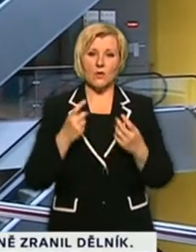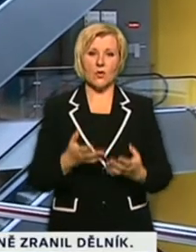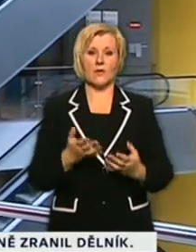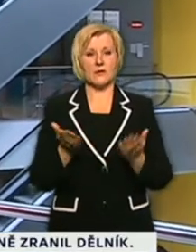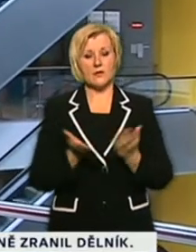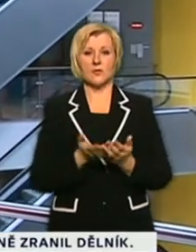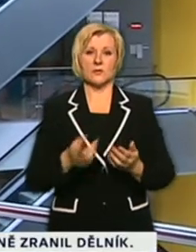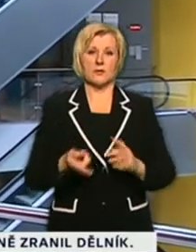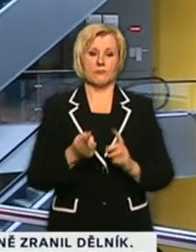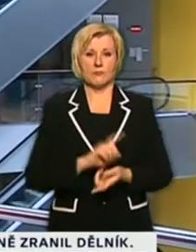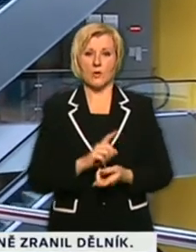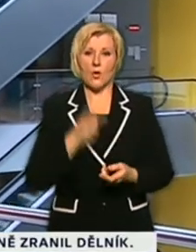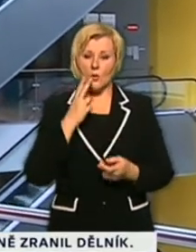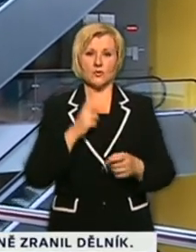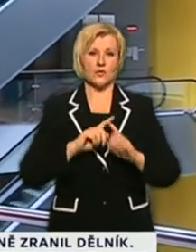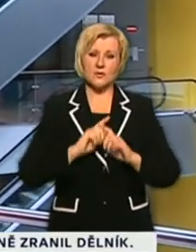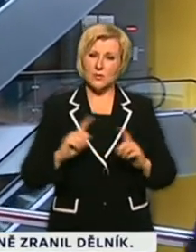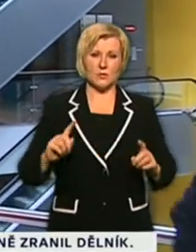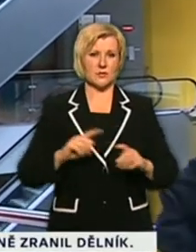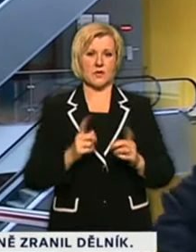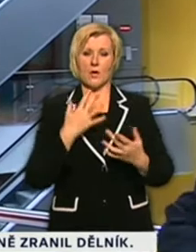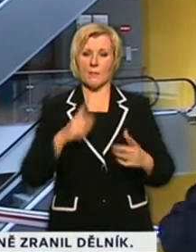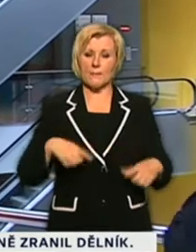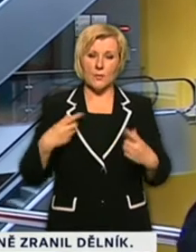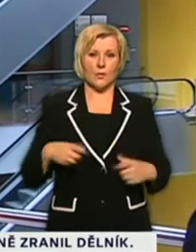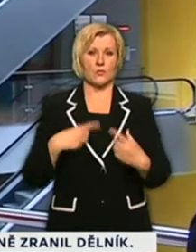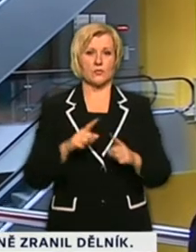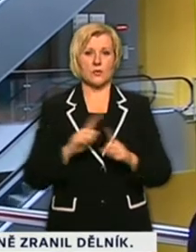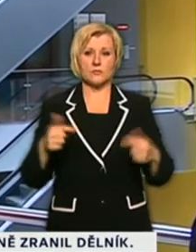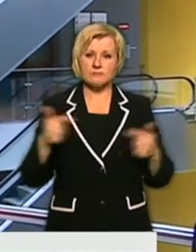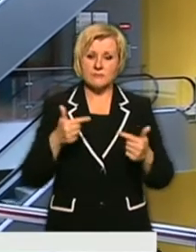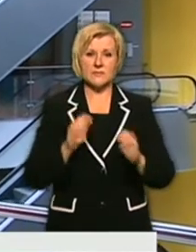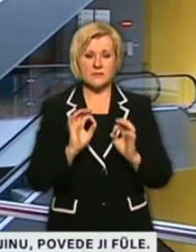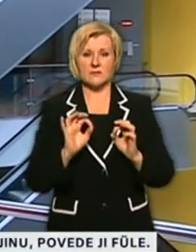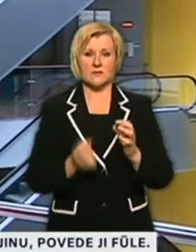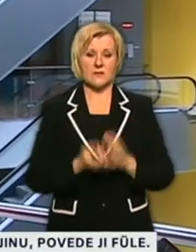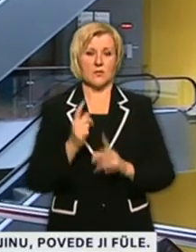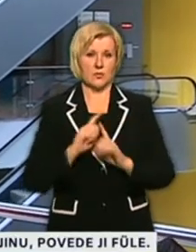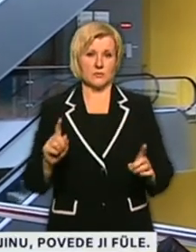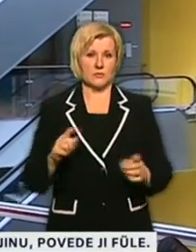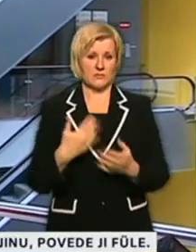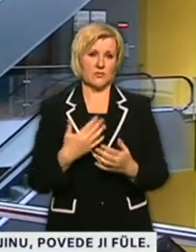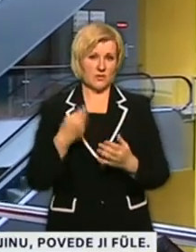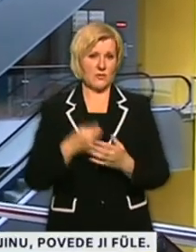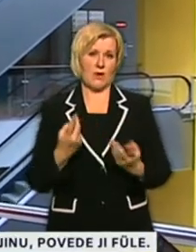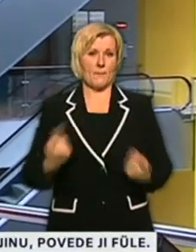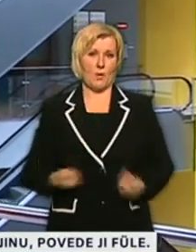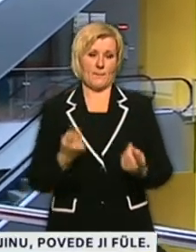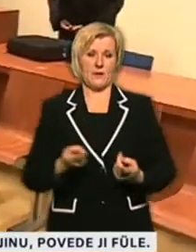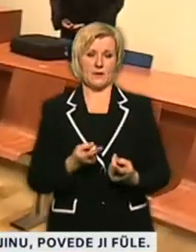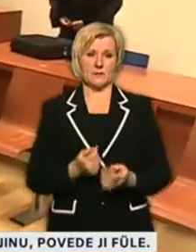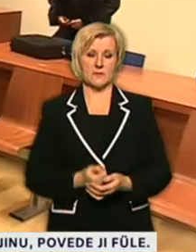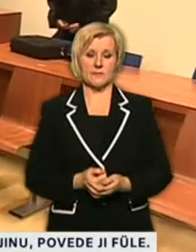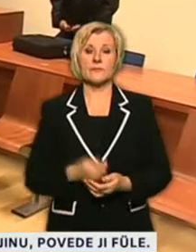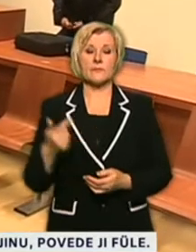dobré pro, dejme tomu, kouření, jak je to používáno, jak je to šlechtěno, z jakých odrůd, takže to směřovalo taky k tomu samotnému